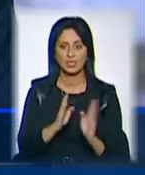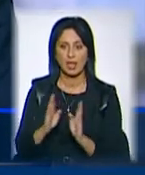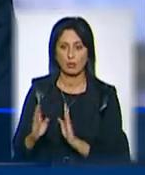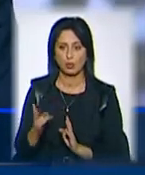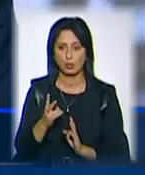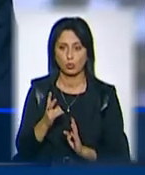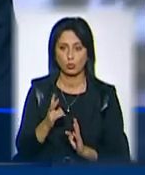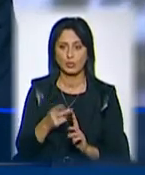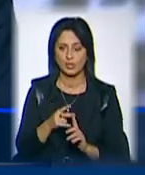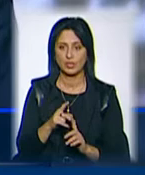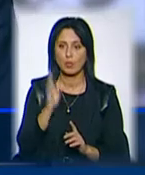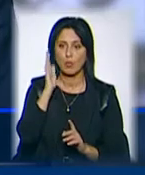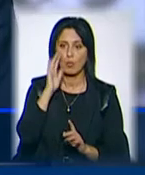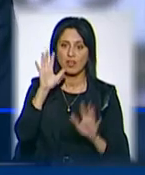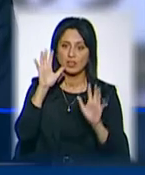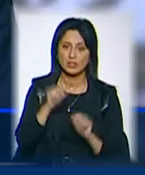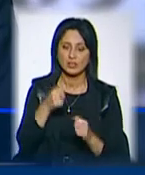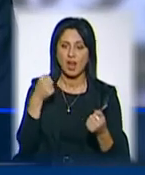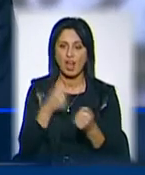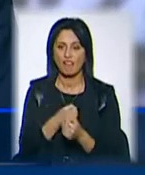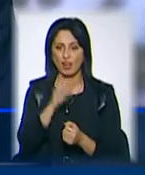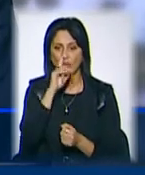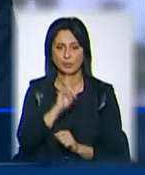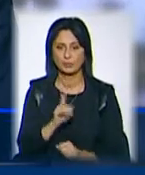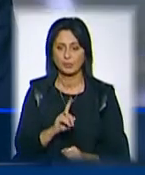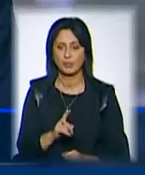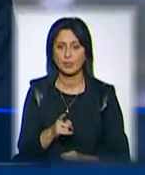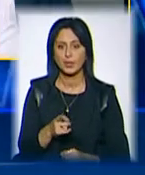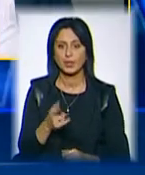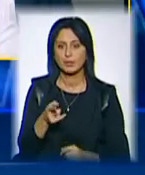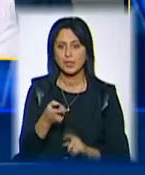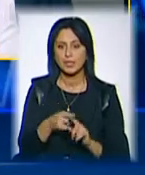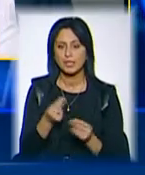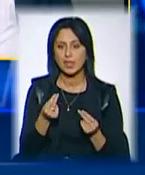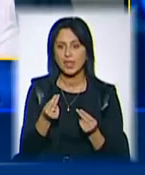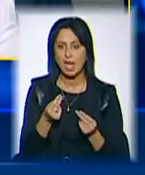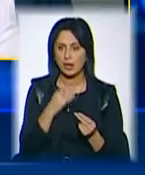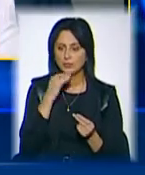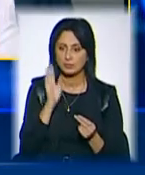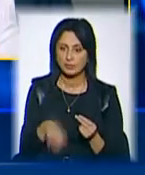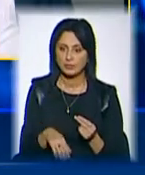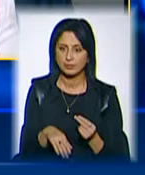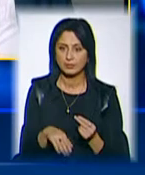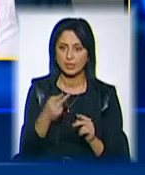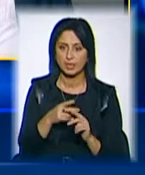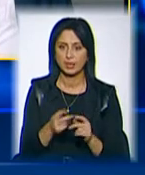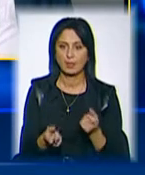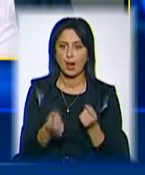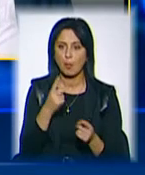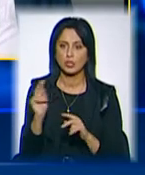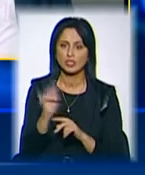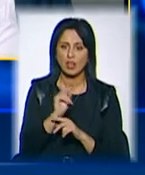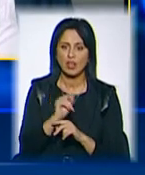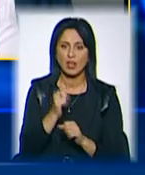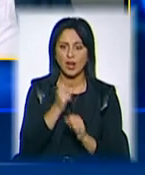სტაბილური და გამოვრიცხოთ მომავალში ავარიული გამორთვები. და რამდენად შთამბეჭდავია ეს თანხა, ანუ საკმარისი იმ გამოწვევებისთვის,